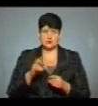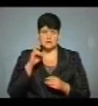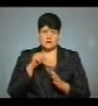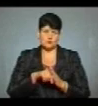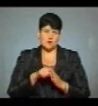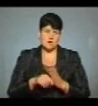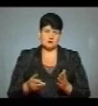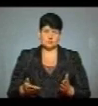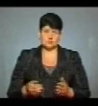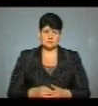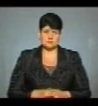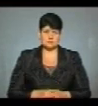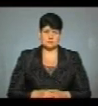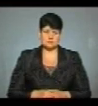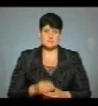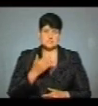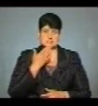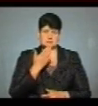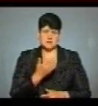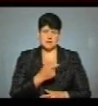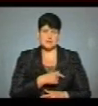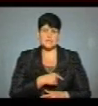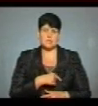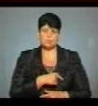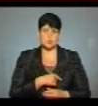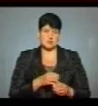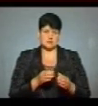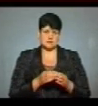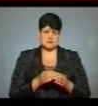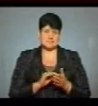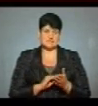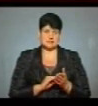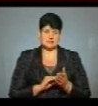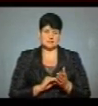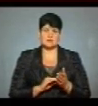характеру. Ну, власне, ми запитали депутатський корпус, а саме секретаря